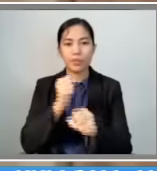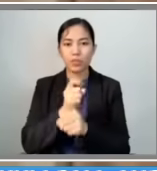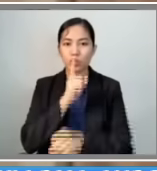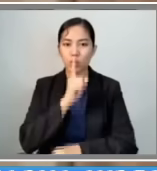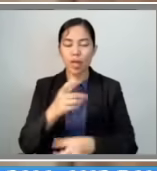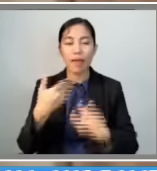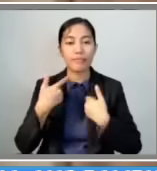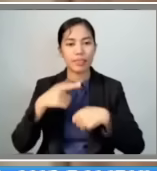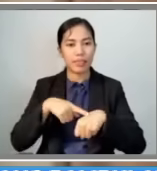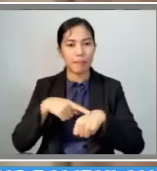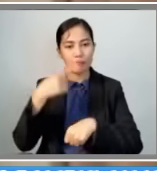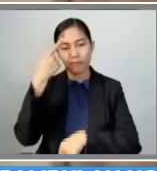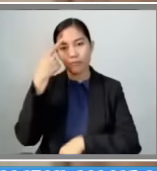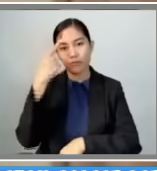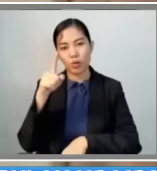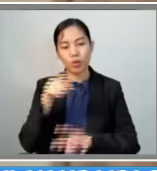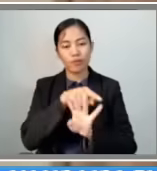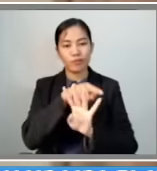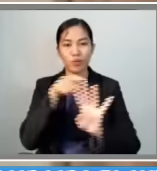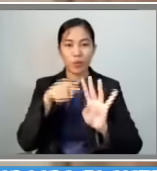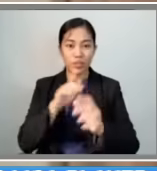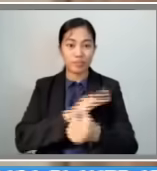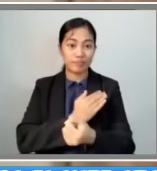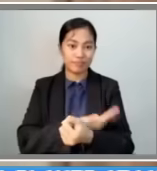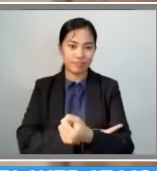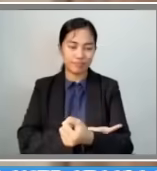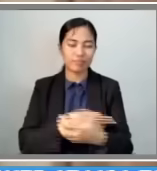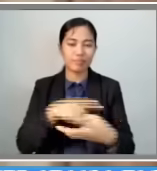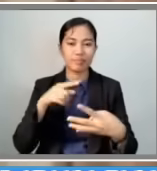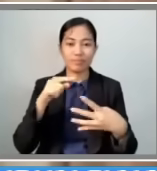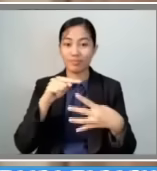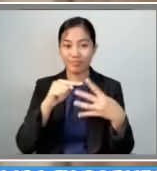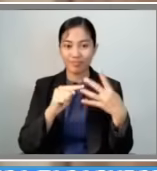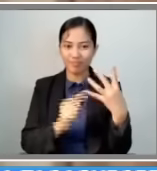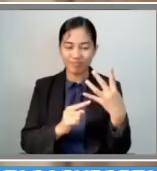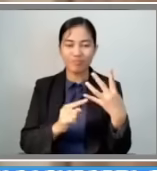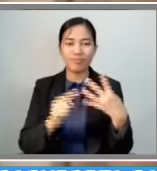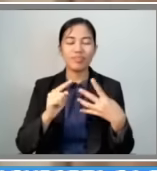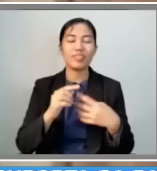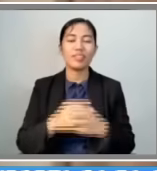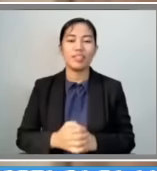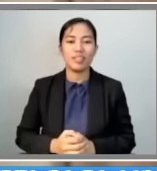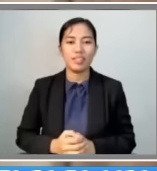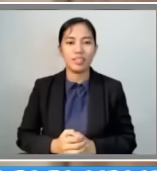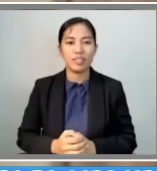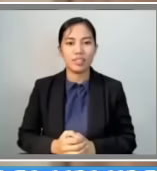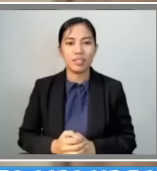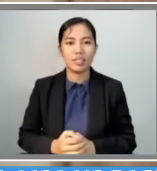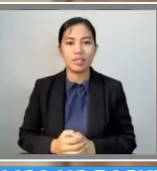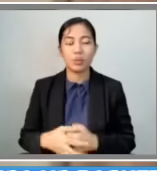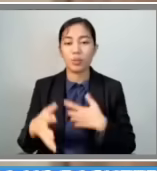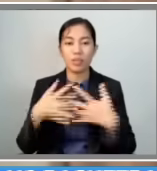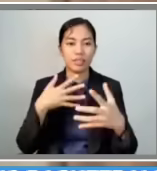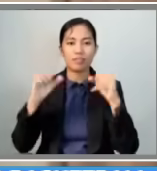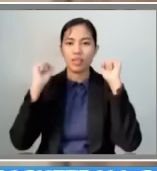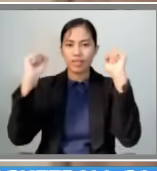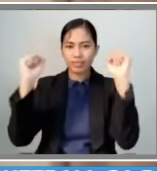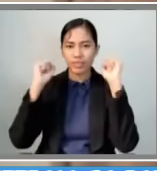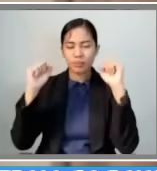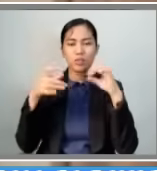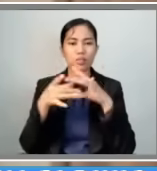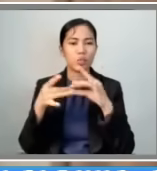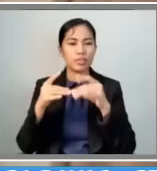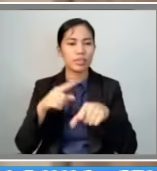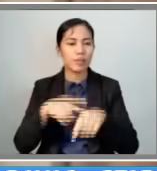kanyang 4 na Junakis na sina Ice, Nathan, Nala at Nolan. Mapa-workout man, story time o fun